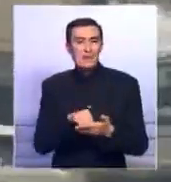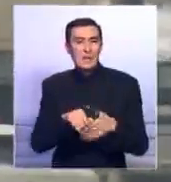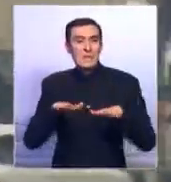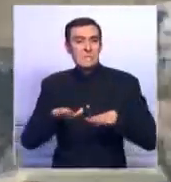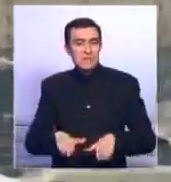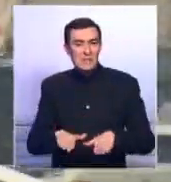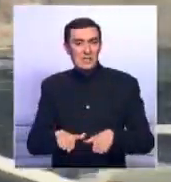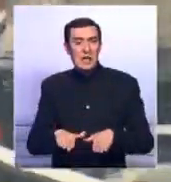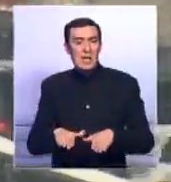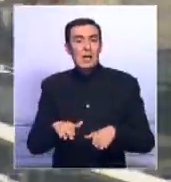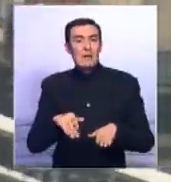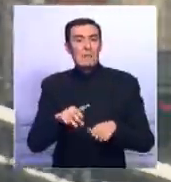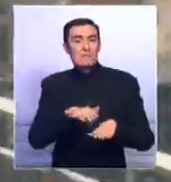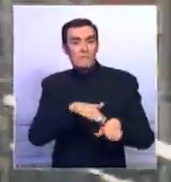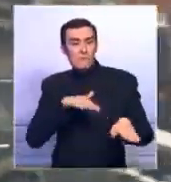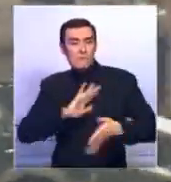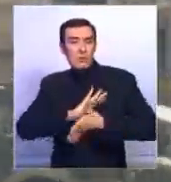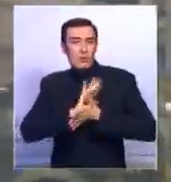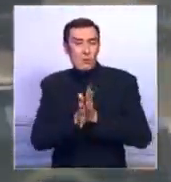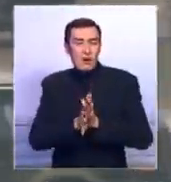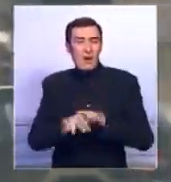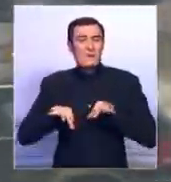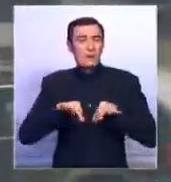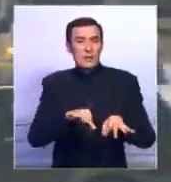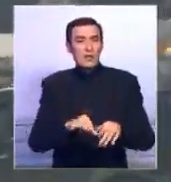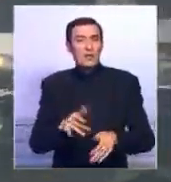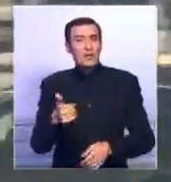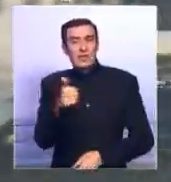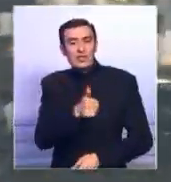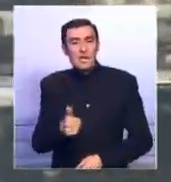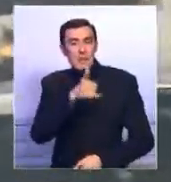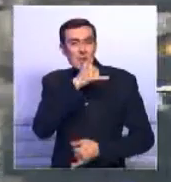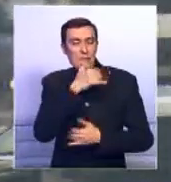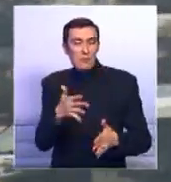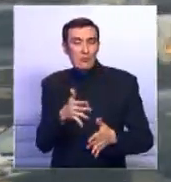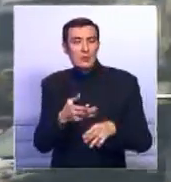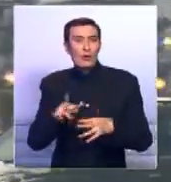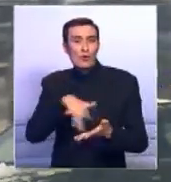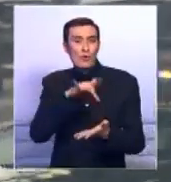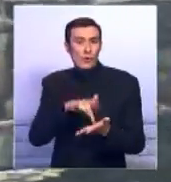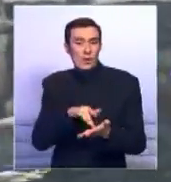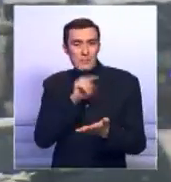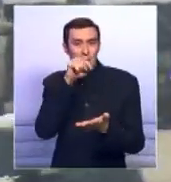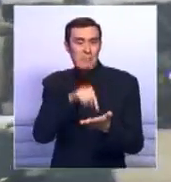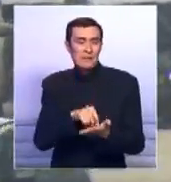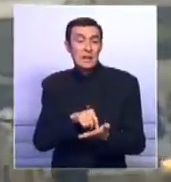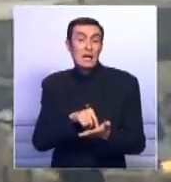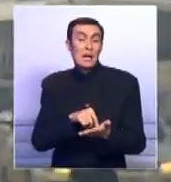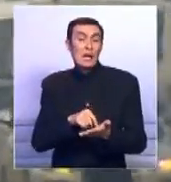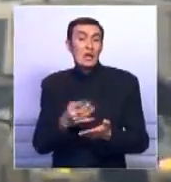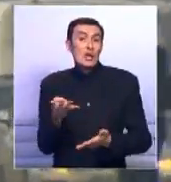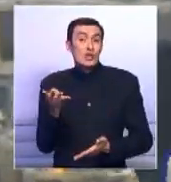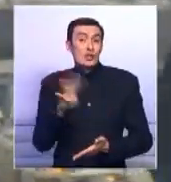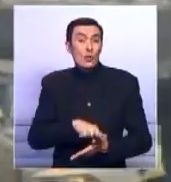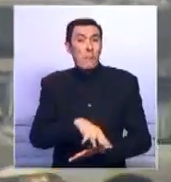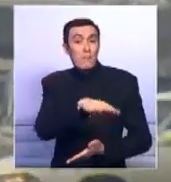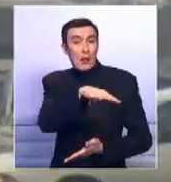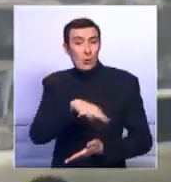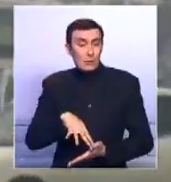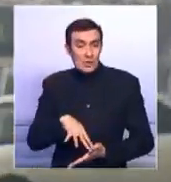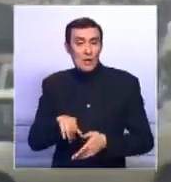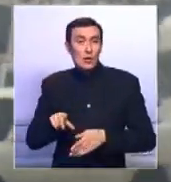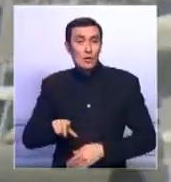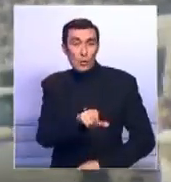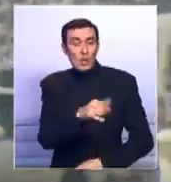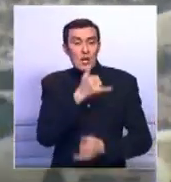проблемных участков. Из-за километровых пробок автолюбители часами не могут выехать из города в западном направлении. Четырехполосная